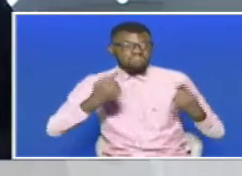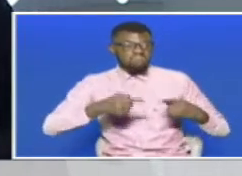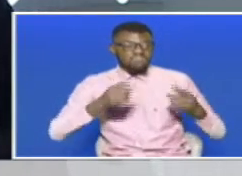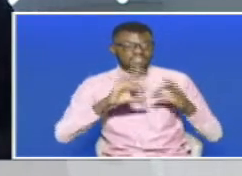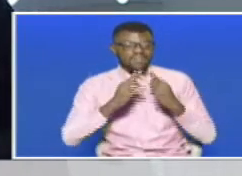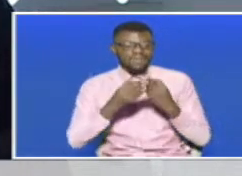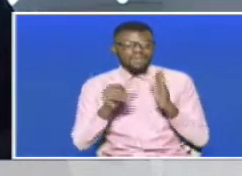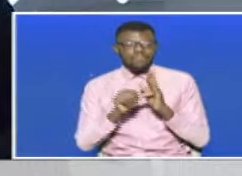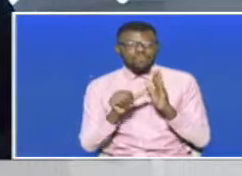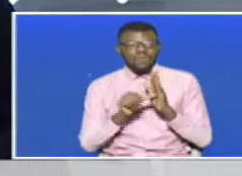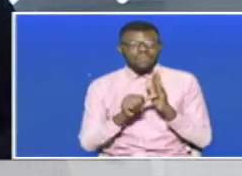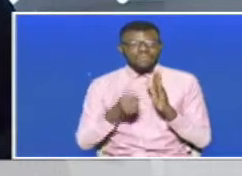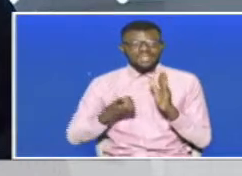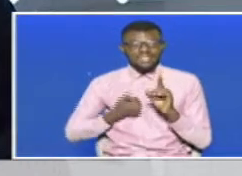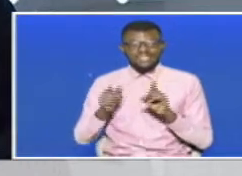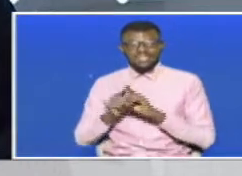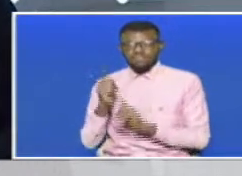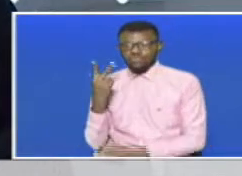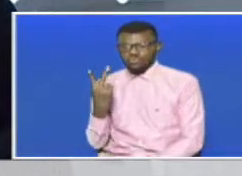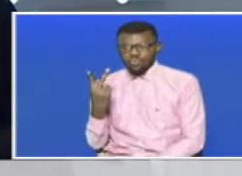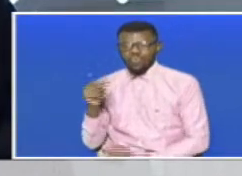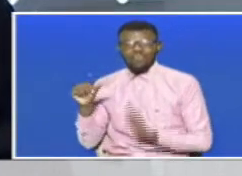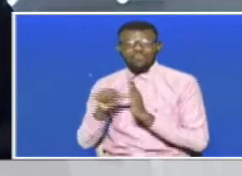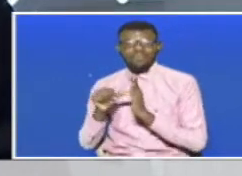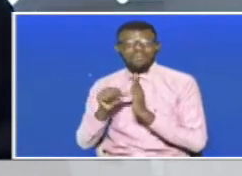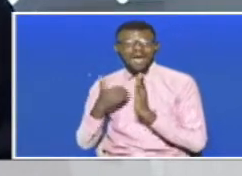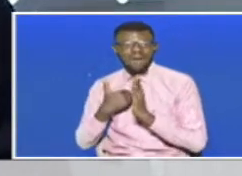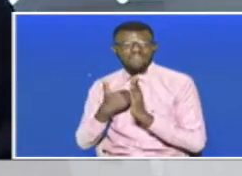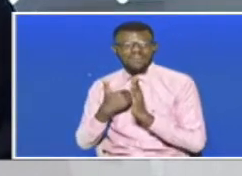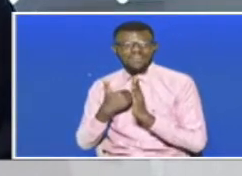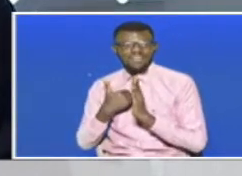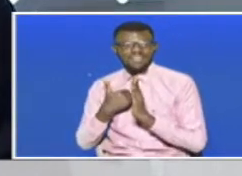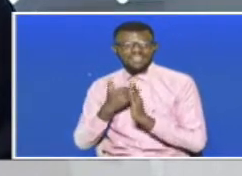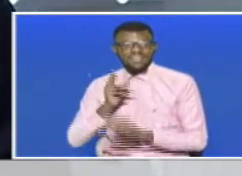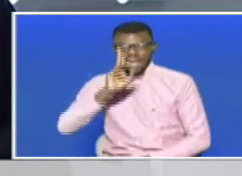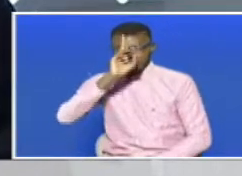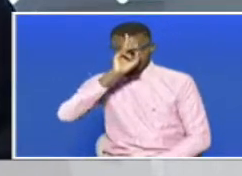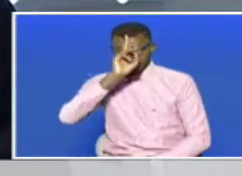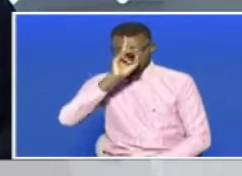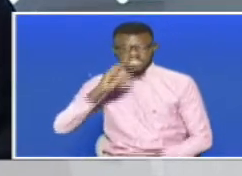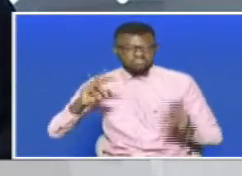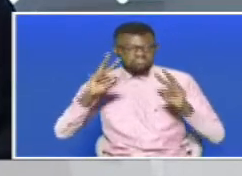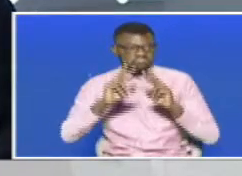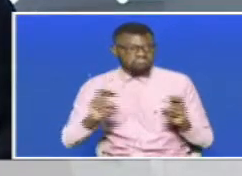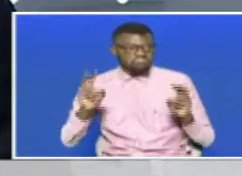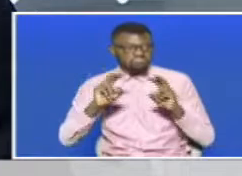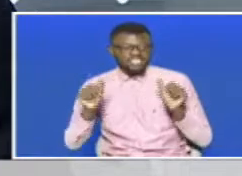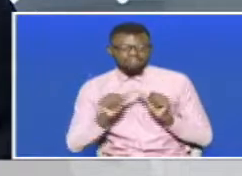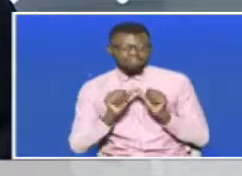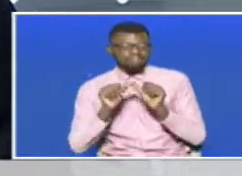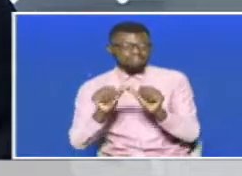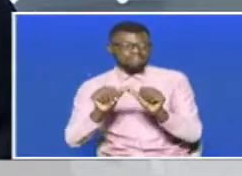familia baina ya dada wawili ambao labda ulichangia mkasa huo. Polisi wamesema wanaendeleza uchunguzi.